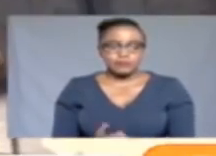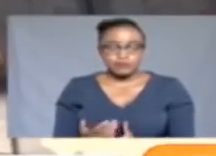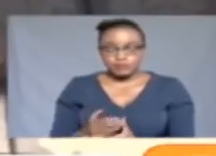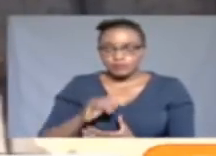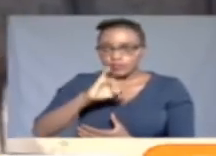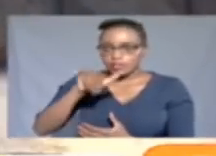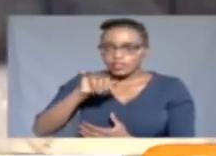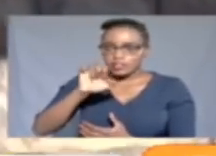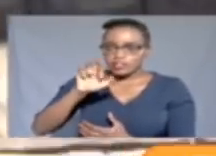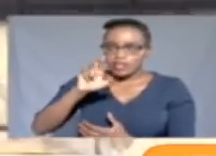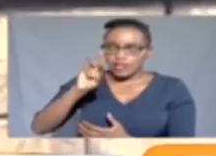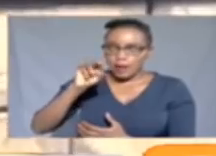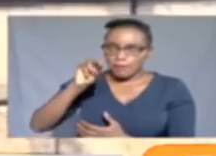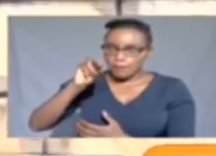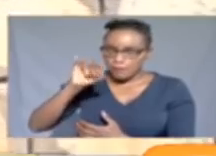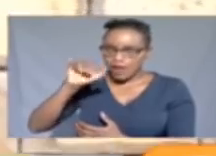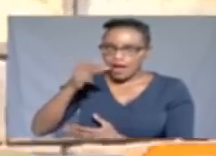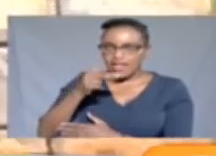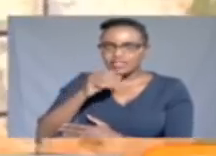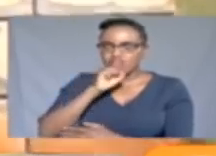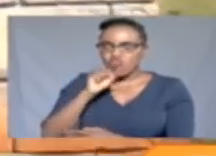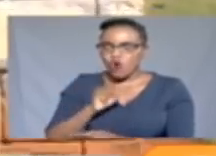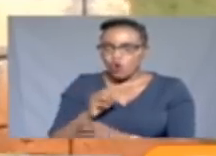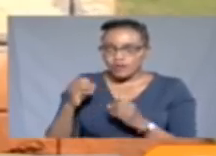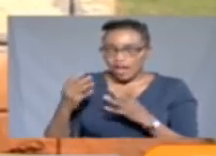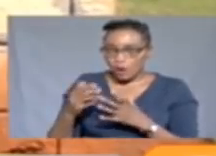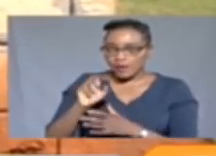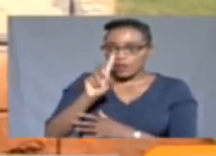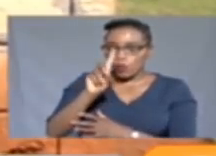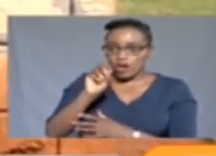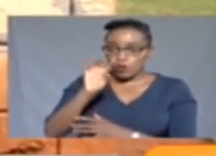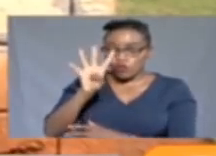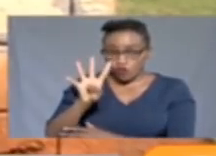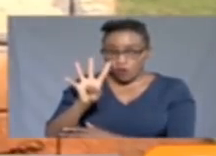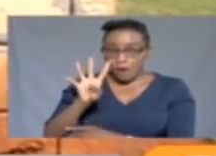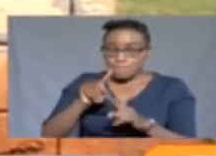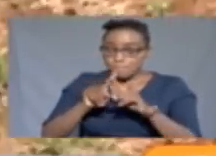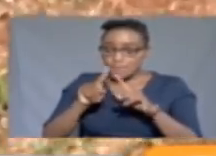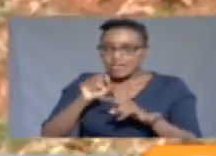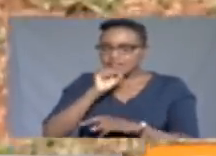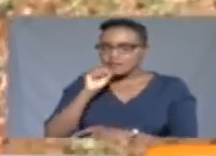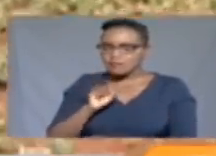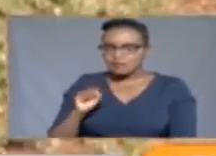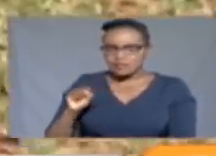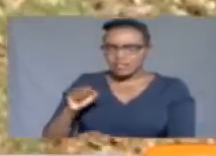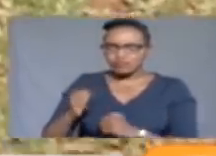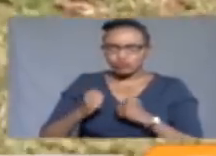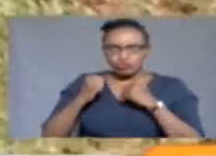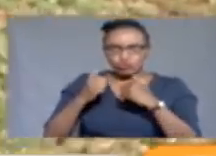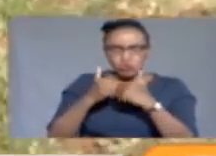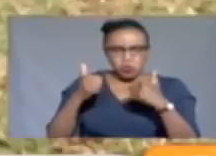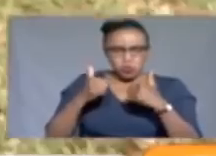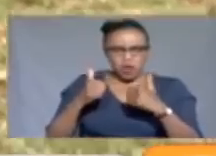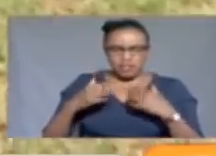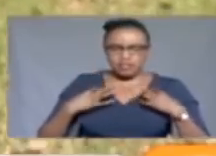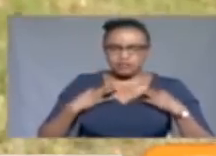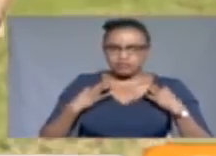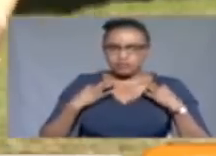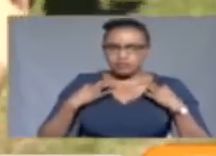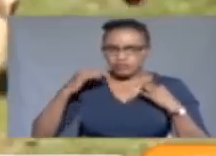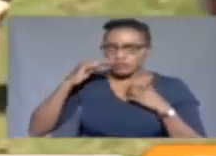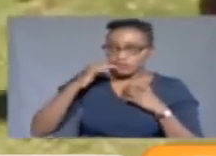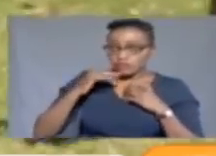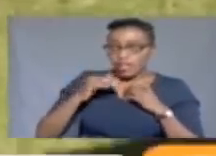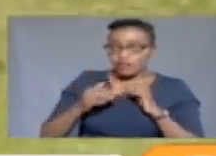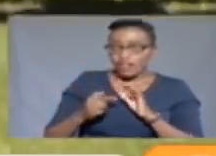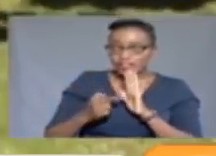Jeremiah Soget amekula chumvi kwa miaka 104 hivi. Ingawa ni mzee, bado ni mwenye nguvu. Mavazi haya ya kijeshi yakiwa